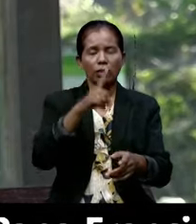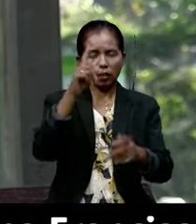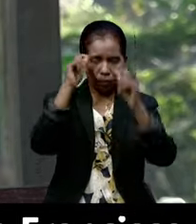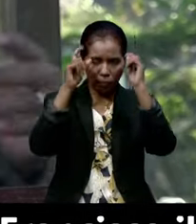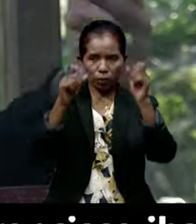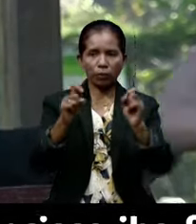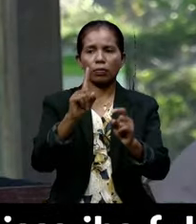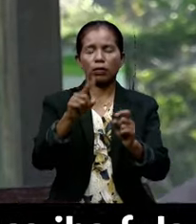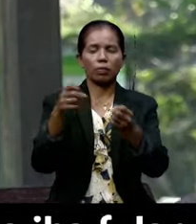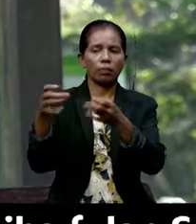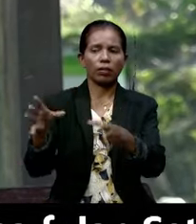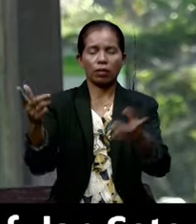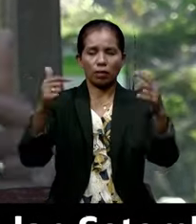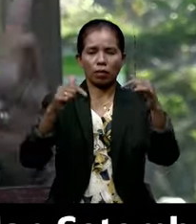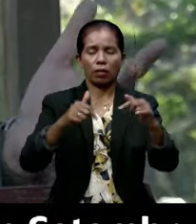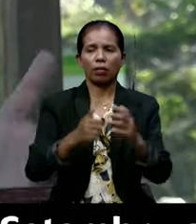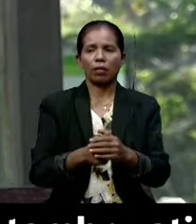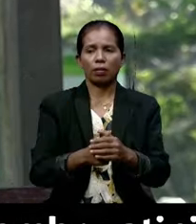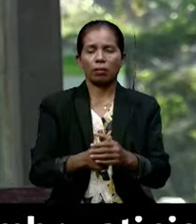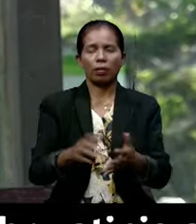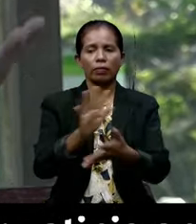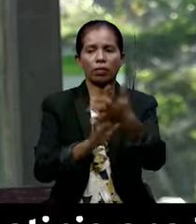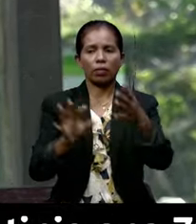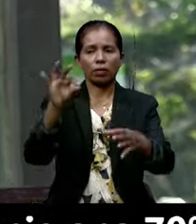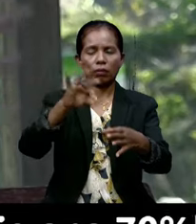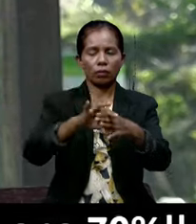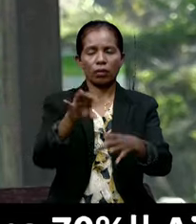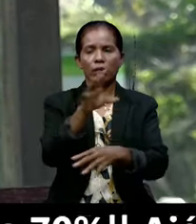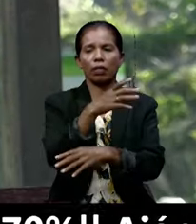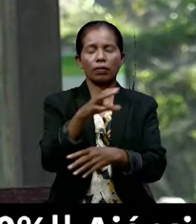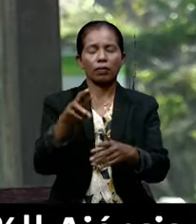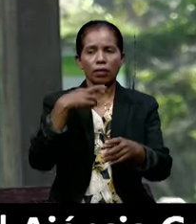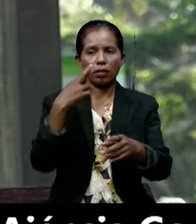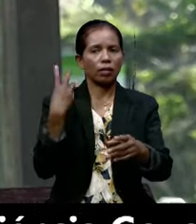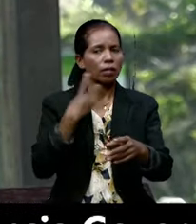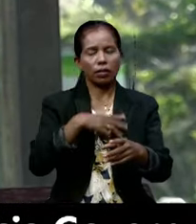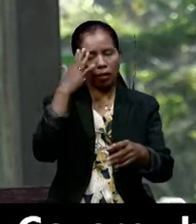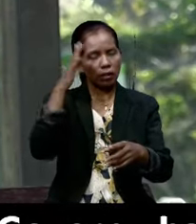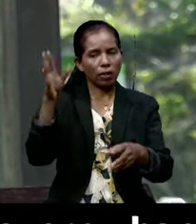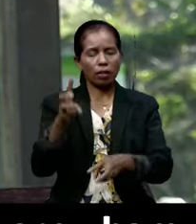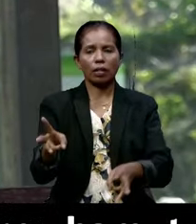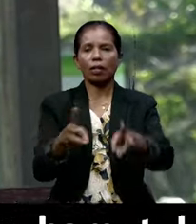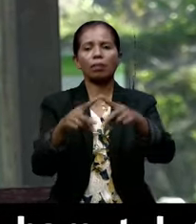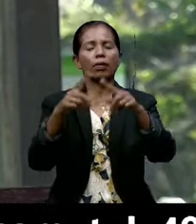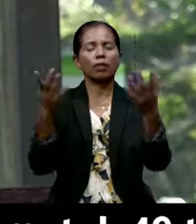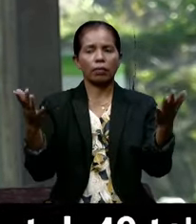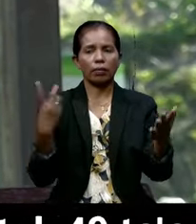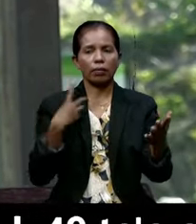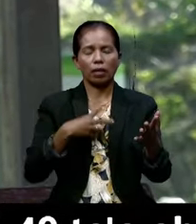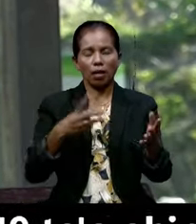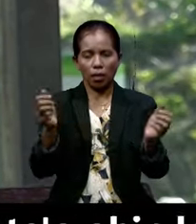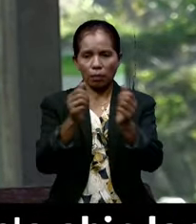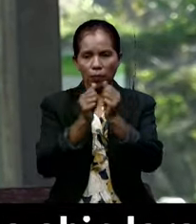di sini deh pasir mai itu hein, mai festes aho tuh kurah hari tuh kuah hari tuh soal berita mesak itu latihan di dalam mana be. Tapi ini nih takar kal akompanyemen